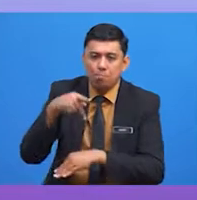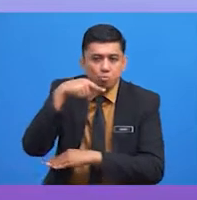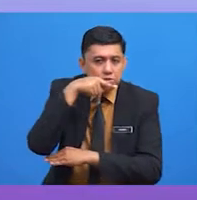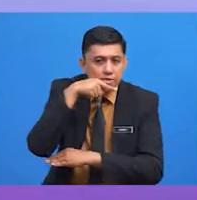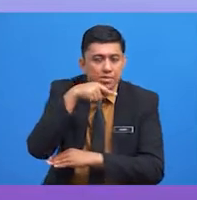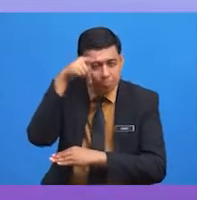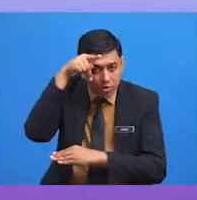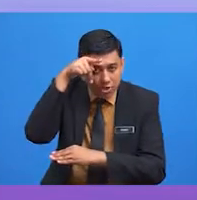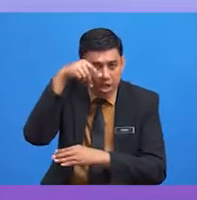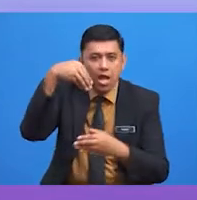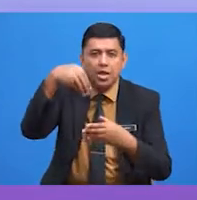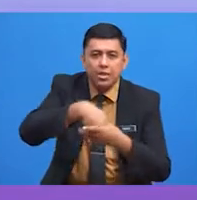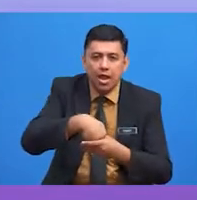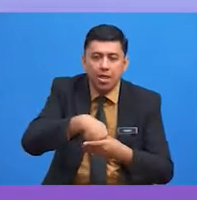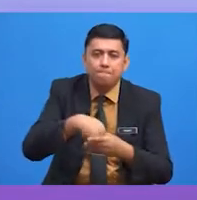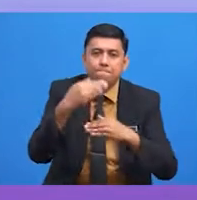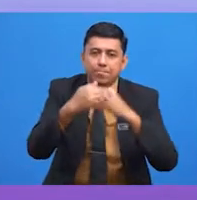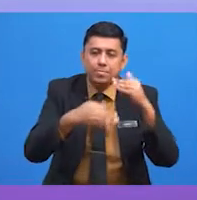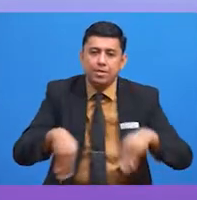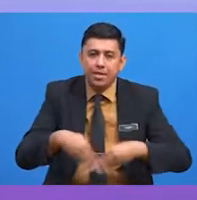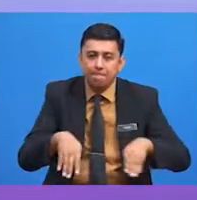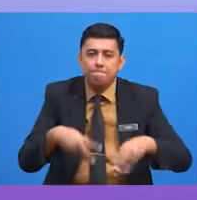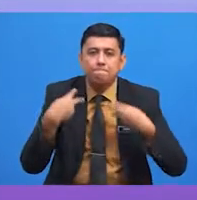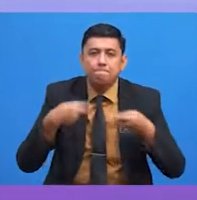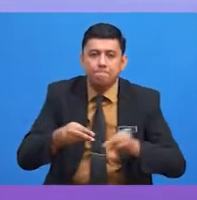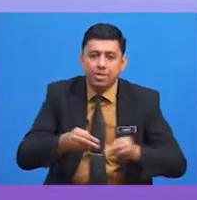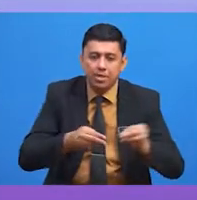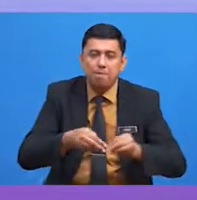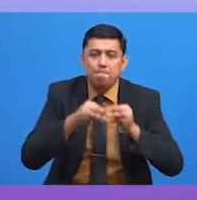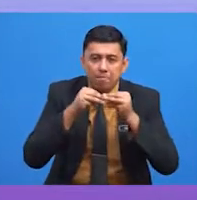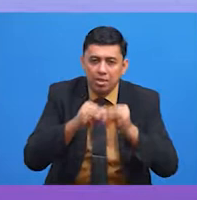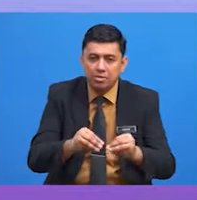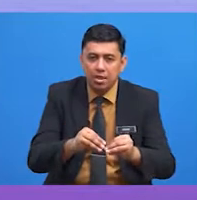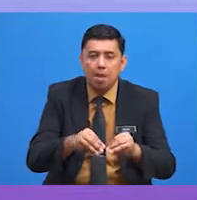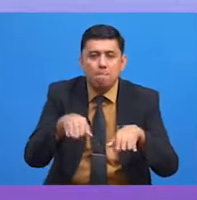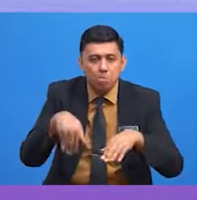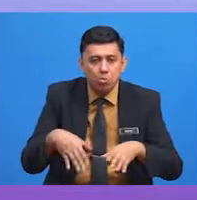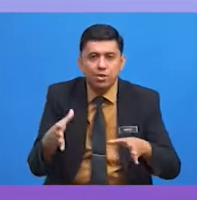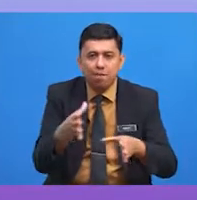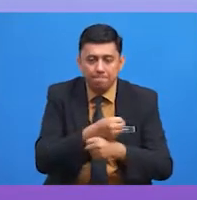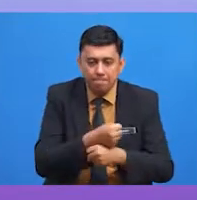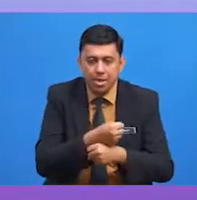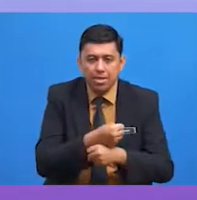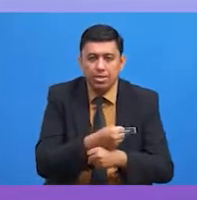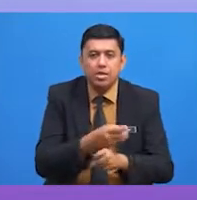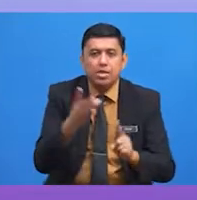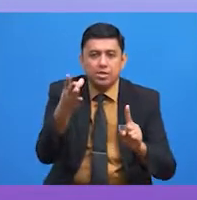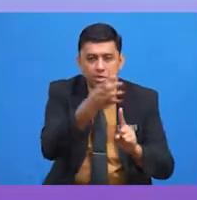bumiputera dalam bidang perniagaan masih belum dapat